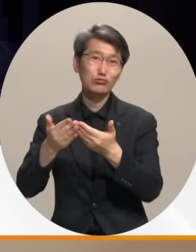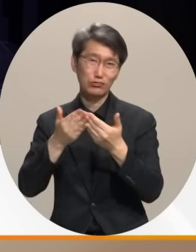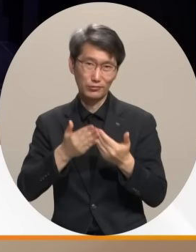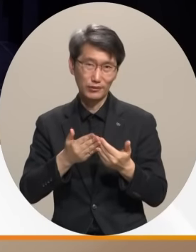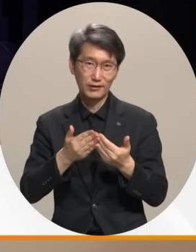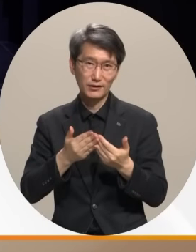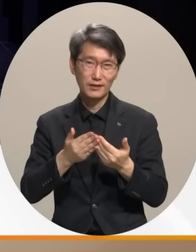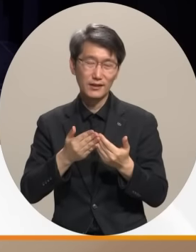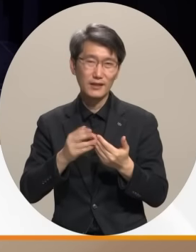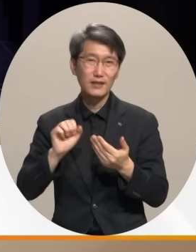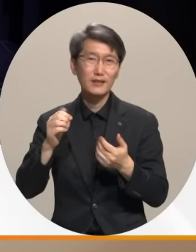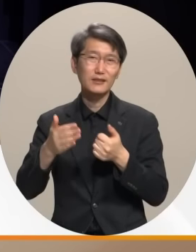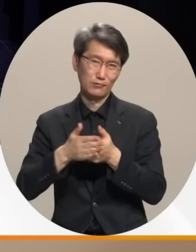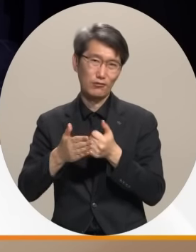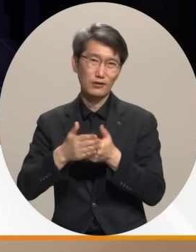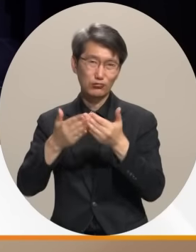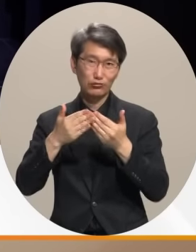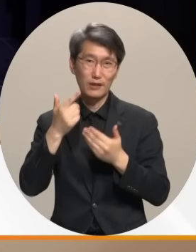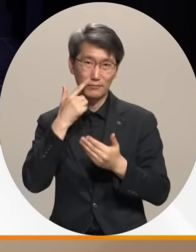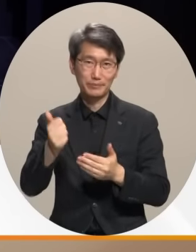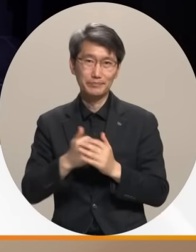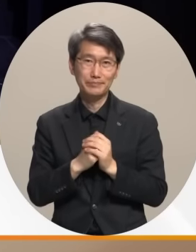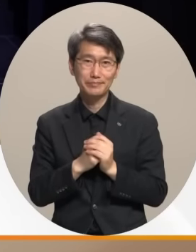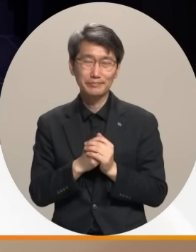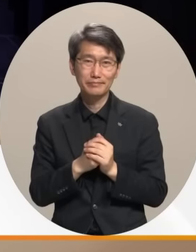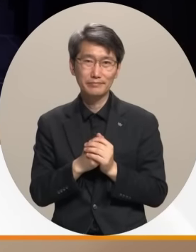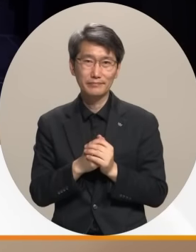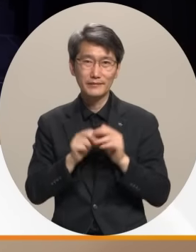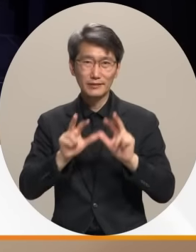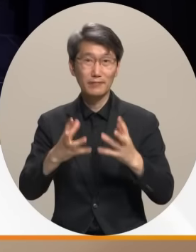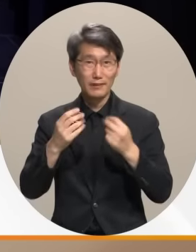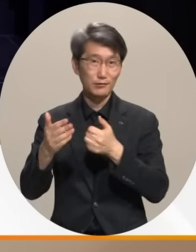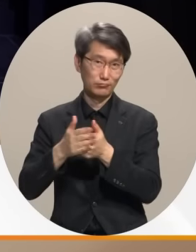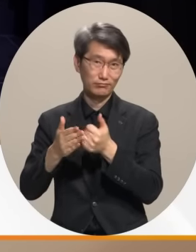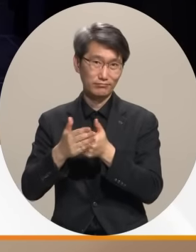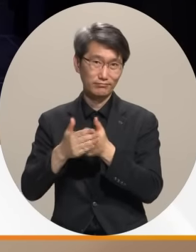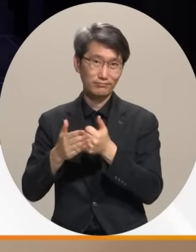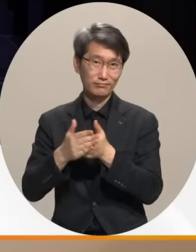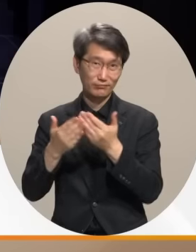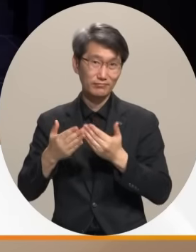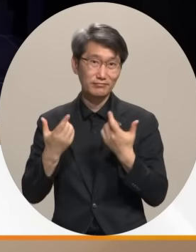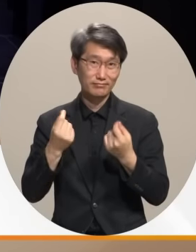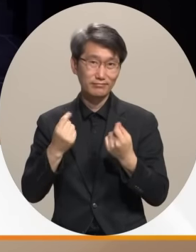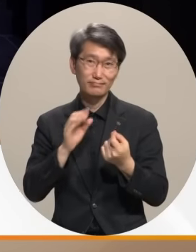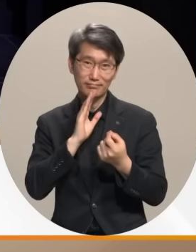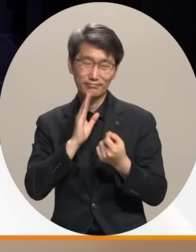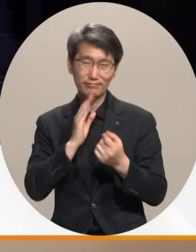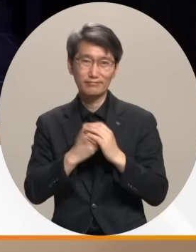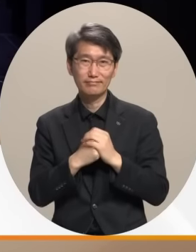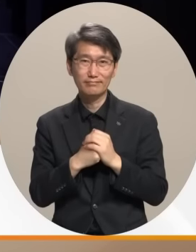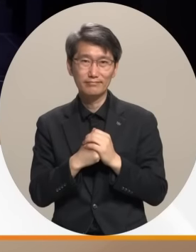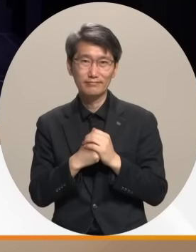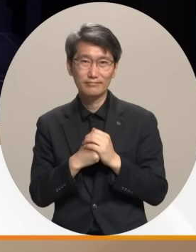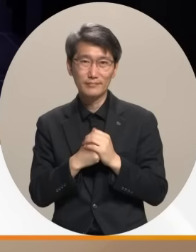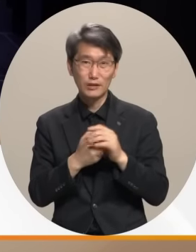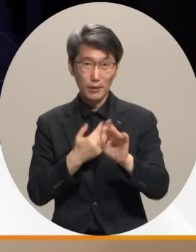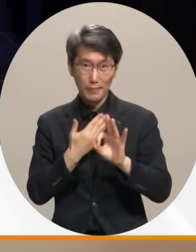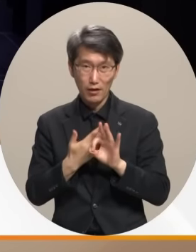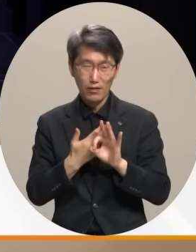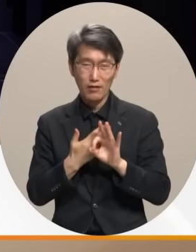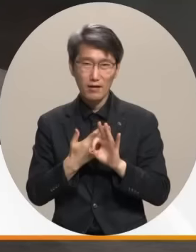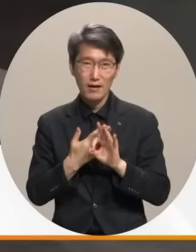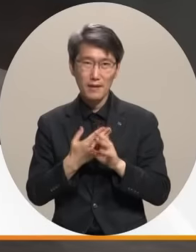주시면서 응원해 주시는 아버지예요네 지금도 많이 응원해 주고 계시죠 예 자 그렇다면